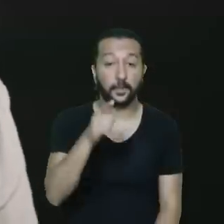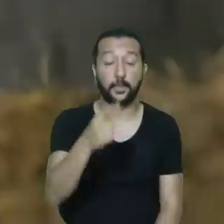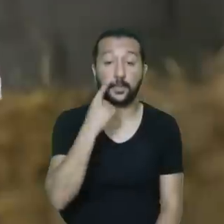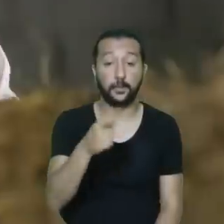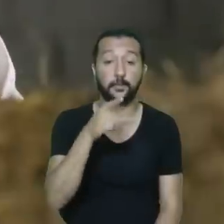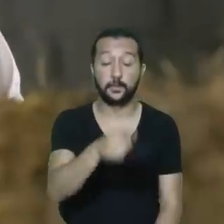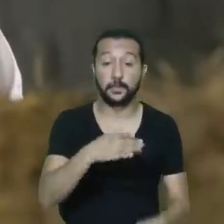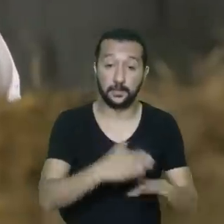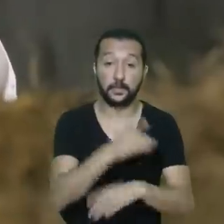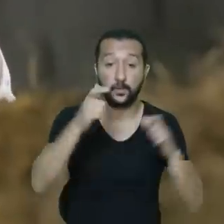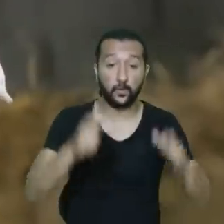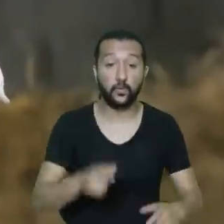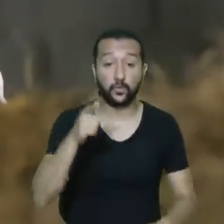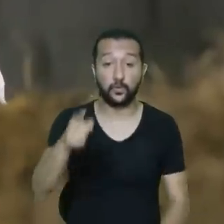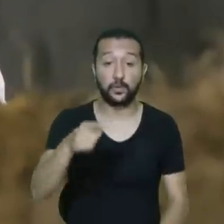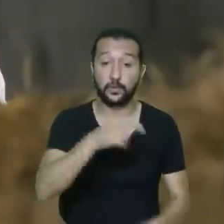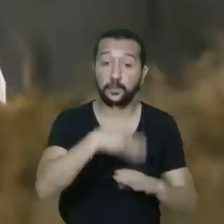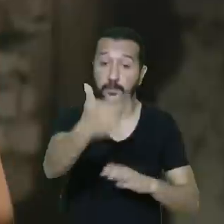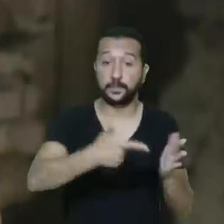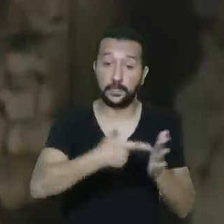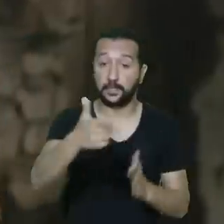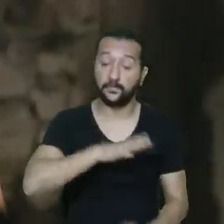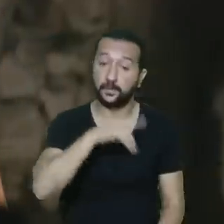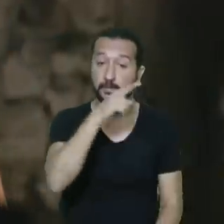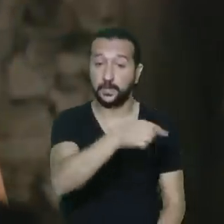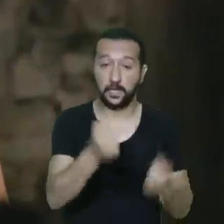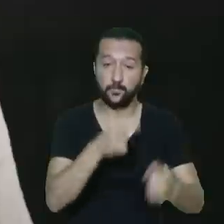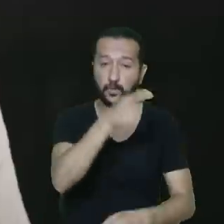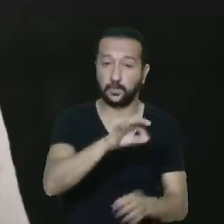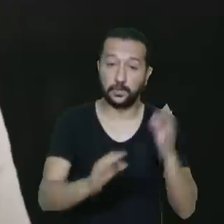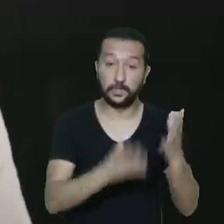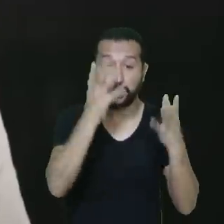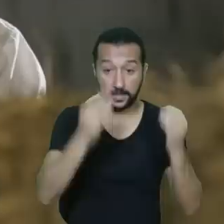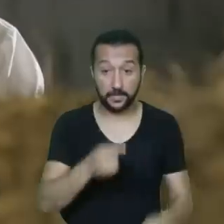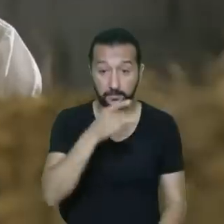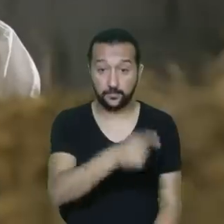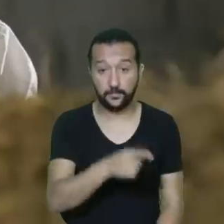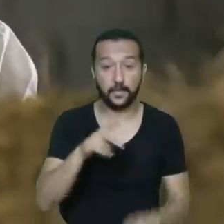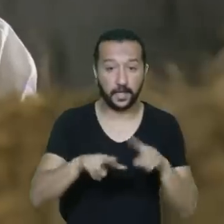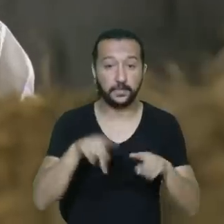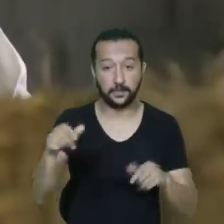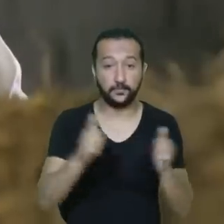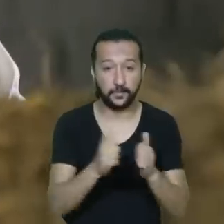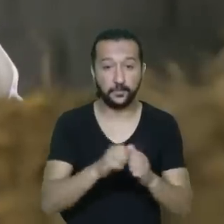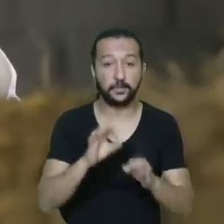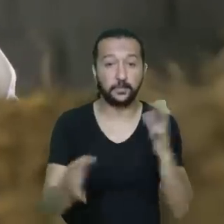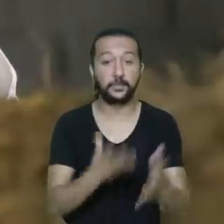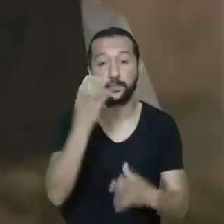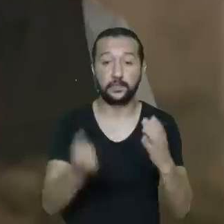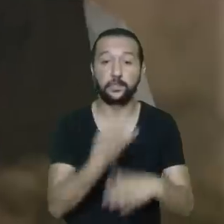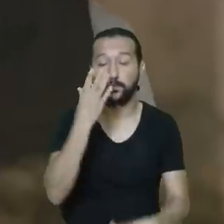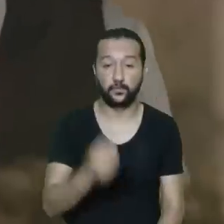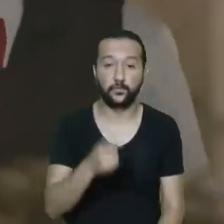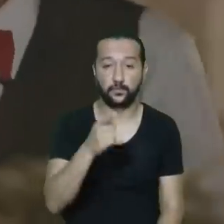Lan zaten orada arpazdan anız tarlası var be. Arabayı orada yaktık mı? Anızla beraber tutuşu gider